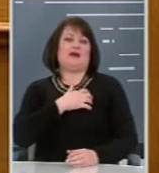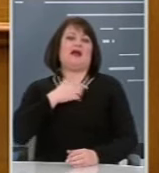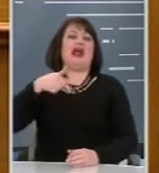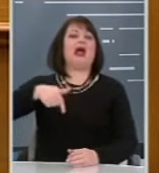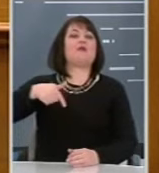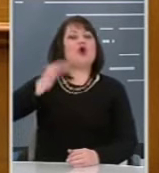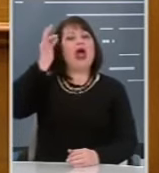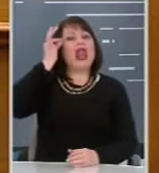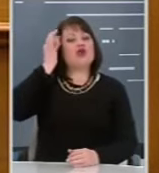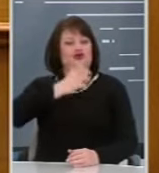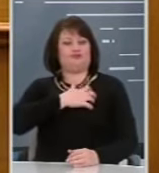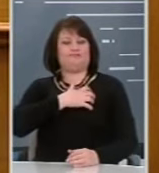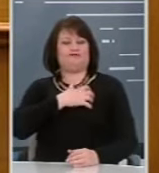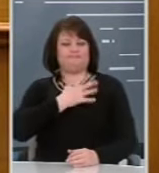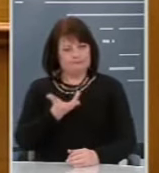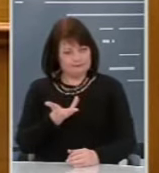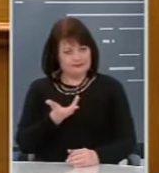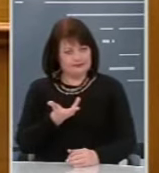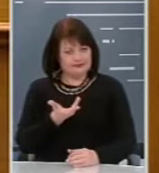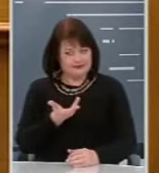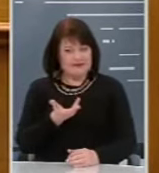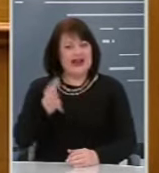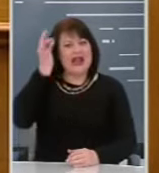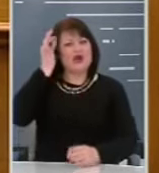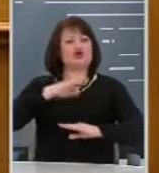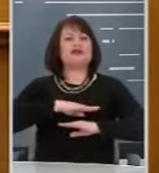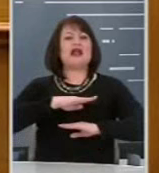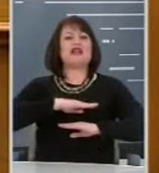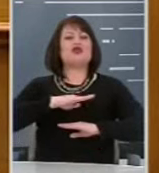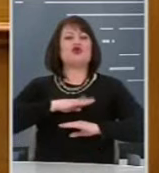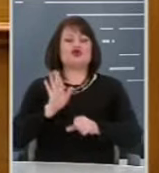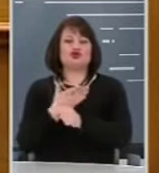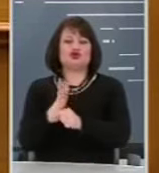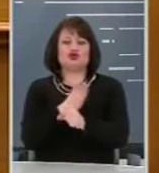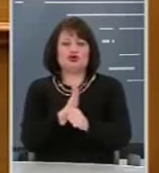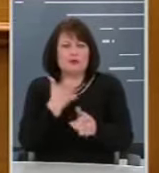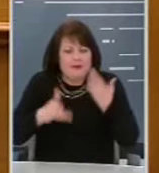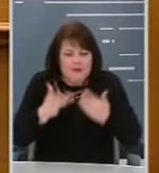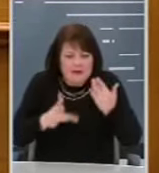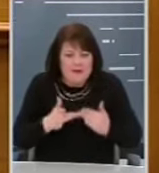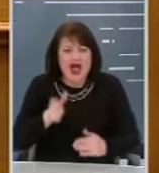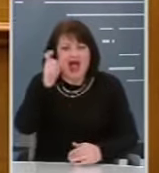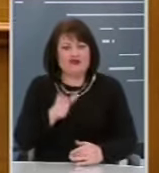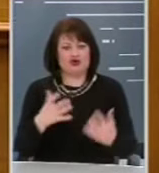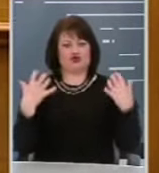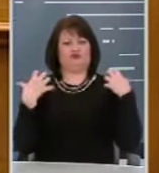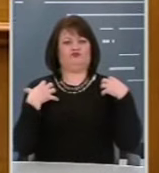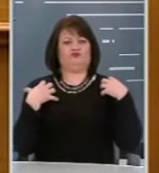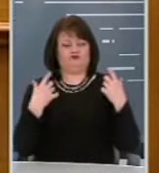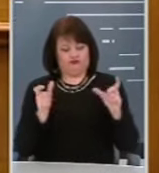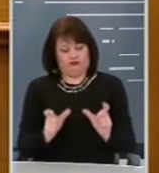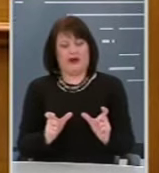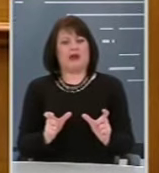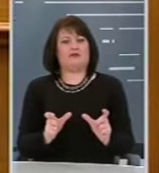γάλλος συνταγματάρχης που όταν ο γαλλικός στρατός είχε διαλυθεί και τραπεί σε φυγή παρέμεινε στο πεδίο της